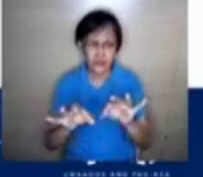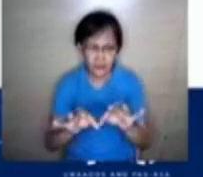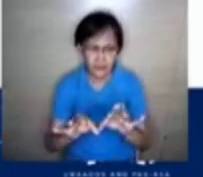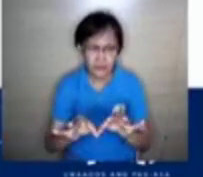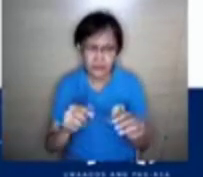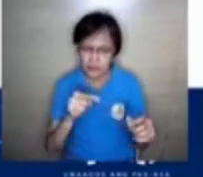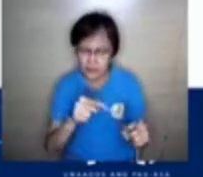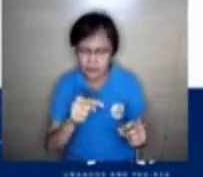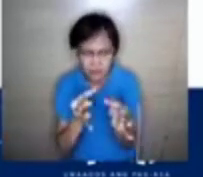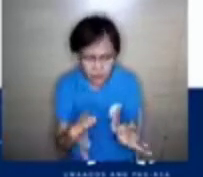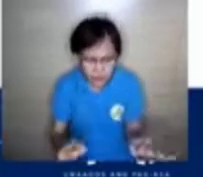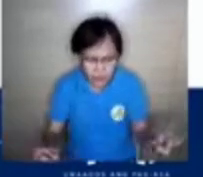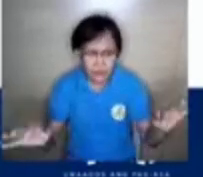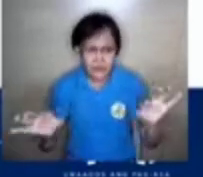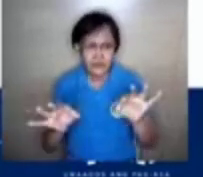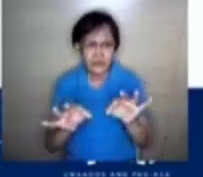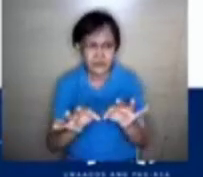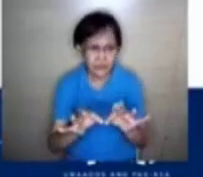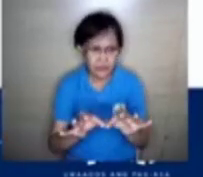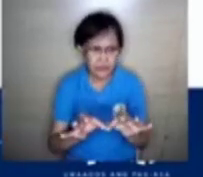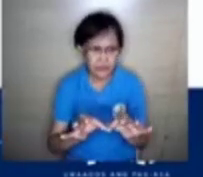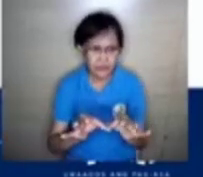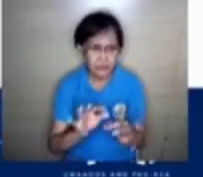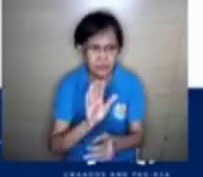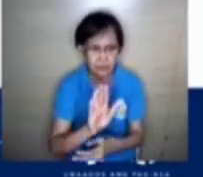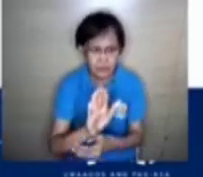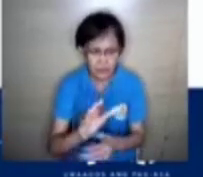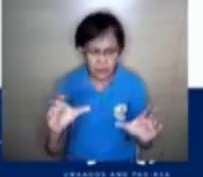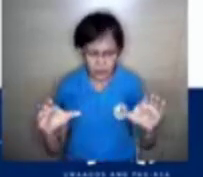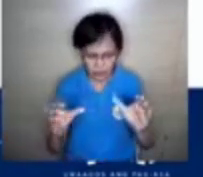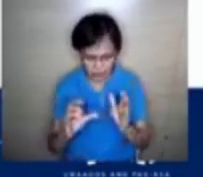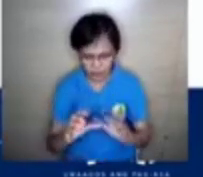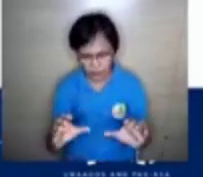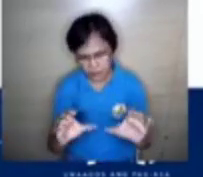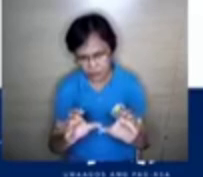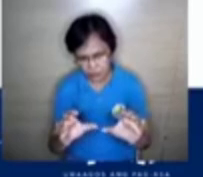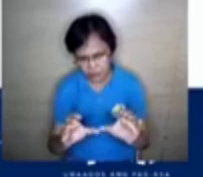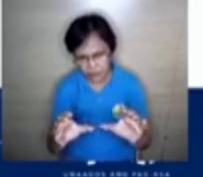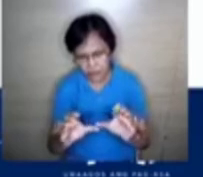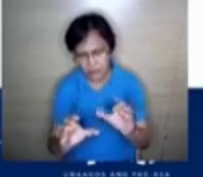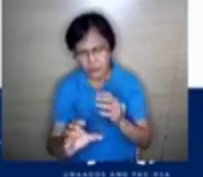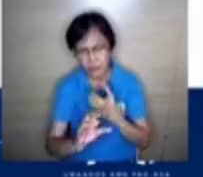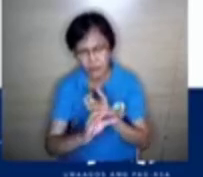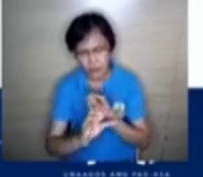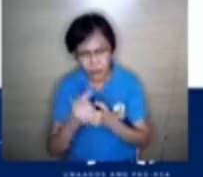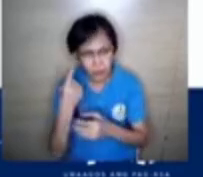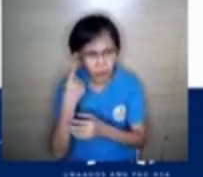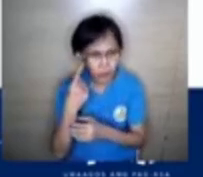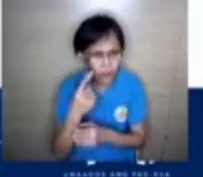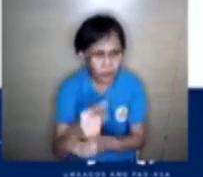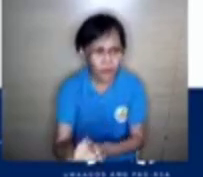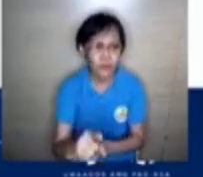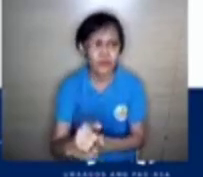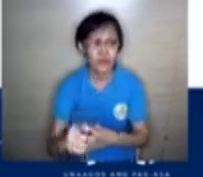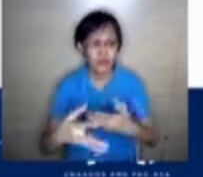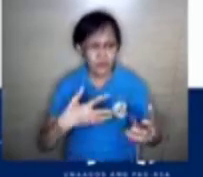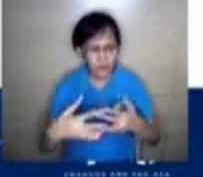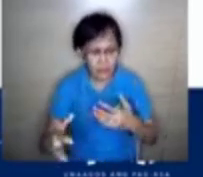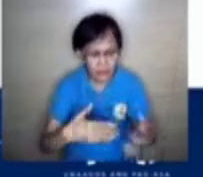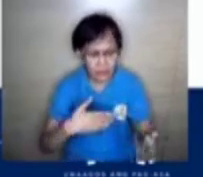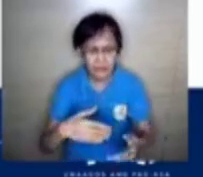Ito ang halaga ng ibinaba ng presyo ng mga kontrata natin, total, dulot ng bukas na public